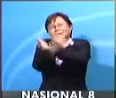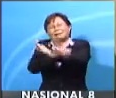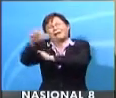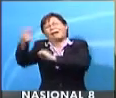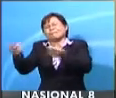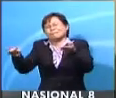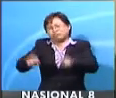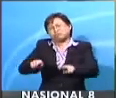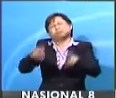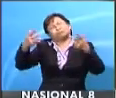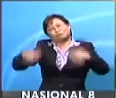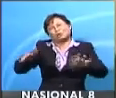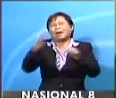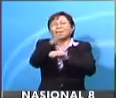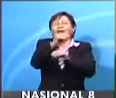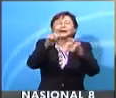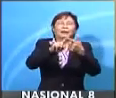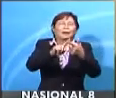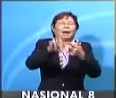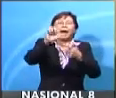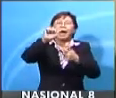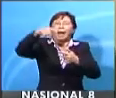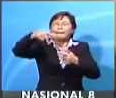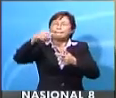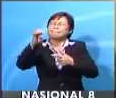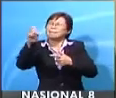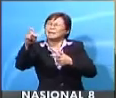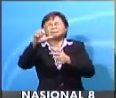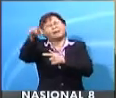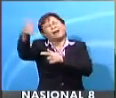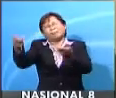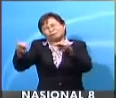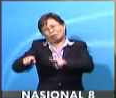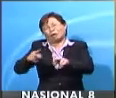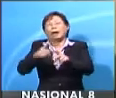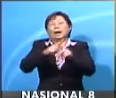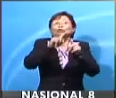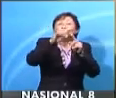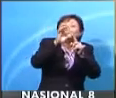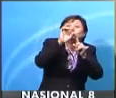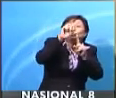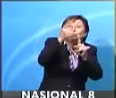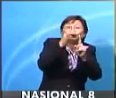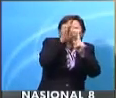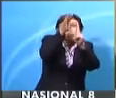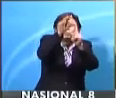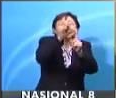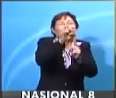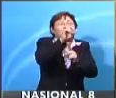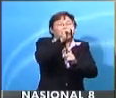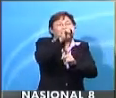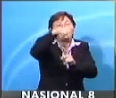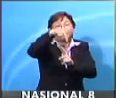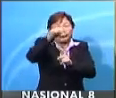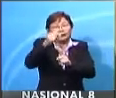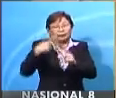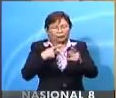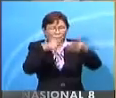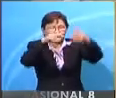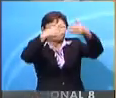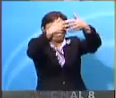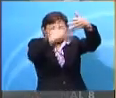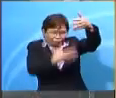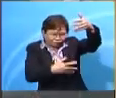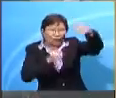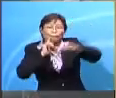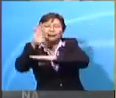lain, begitu juga dengan APEC dan sebagainya. Cuma dari segi TPA kita harus menghalusi draft-draft perjanjian. Kita